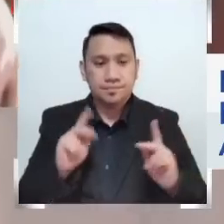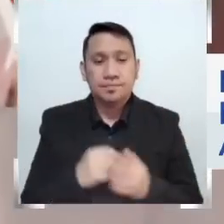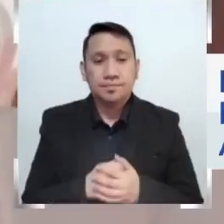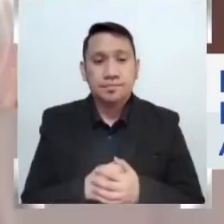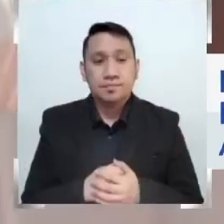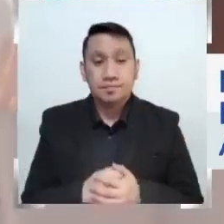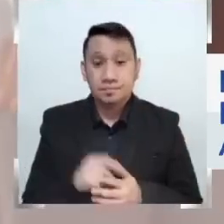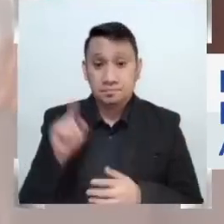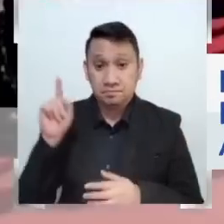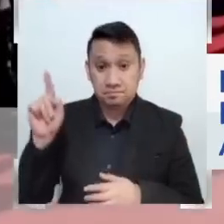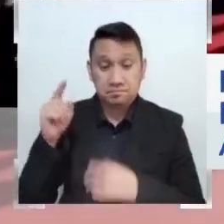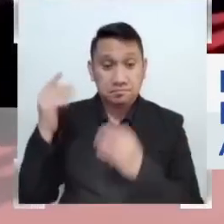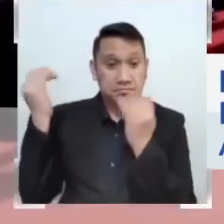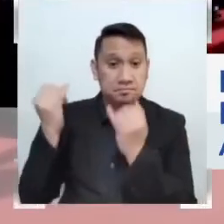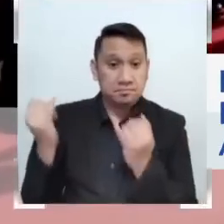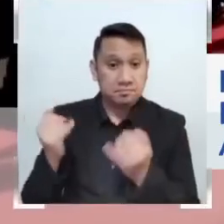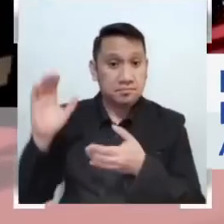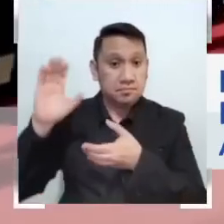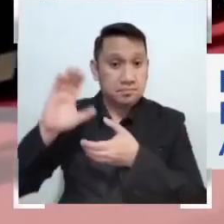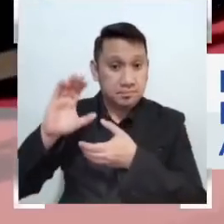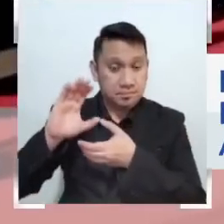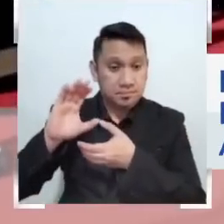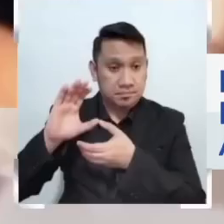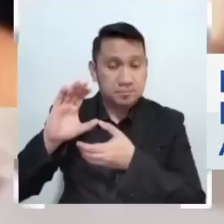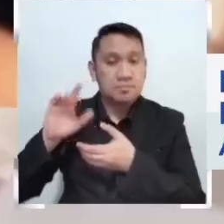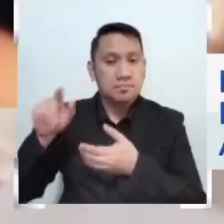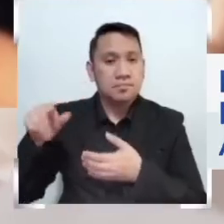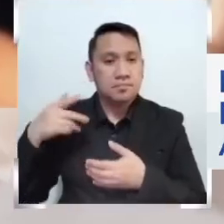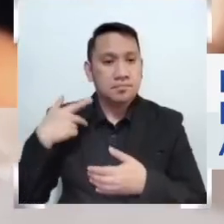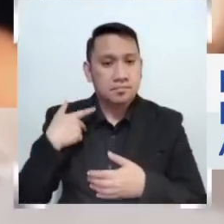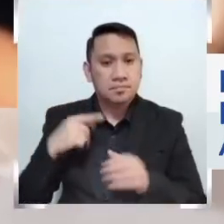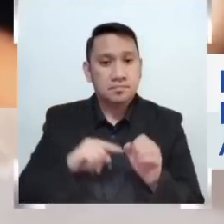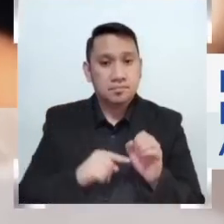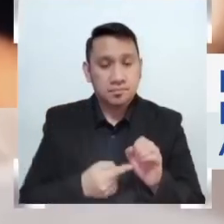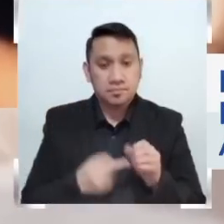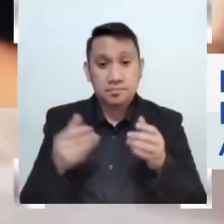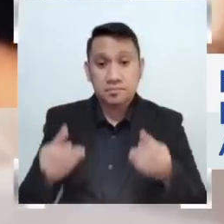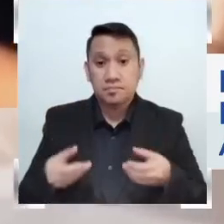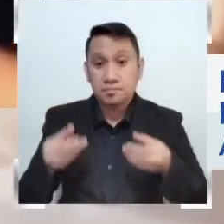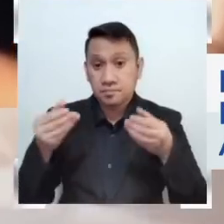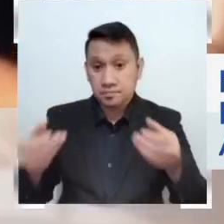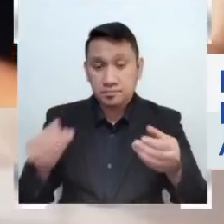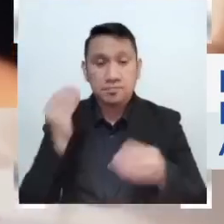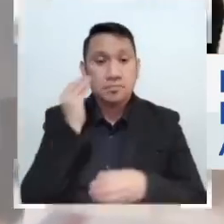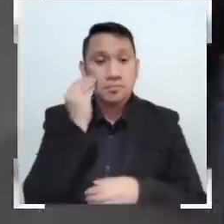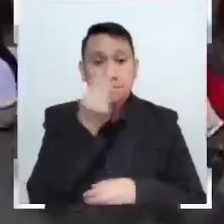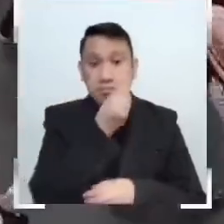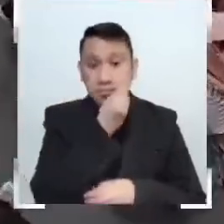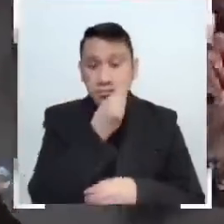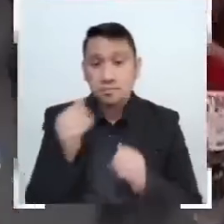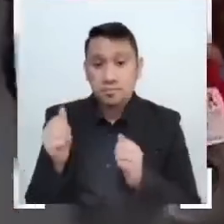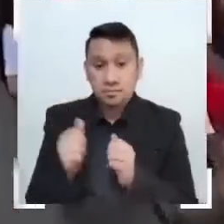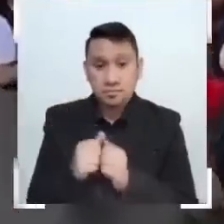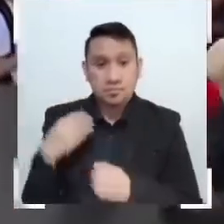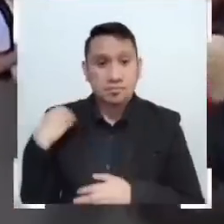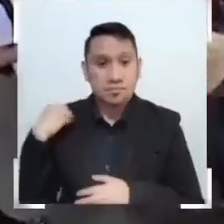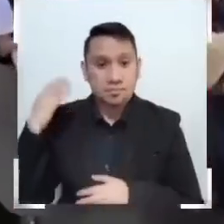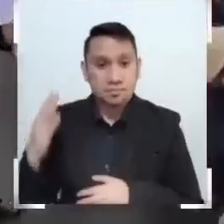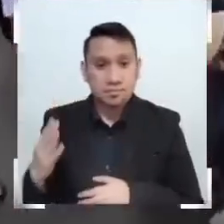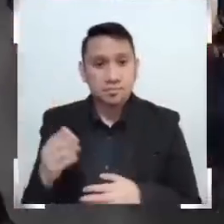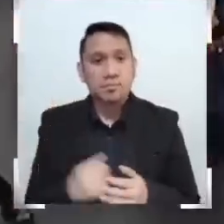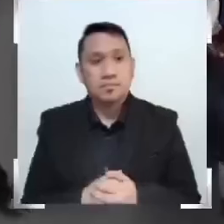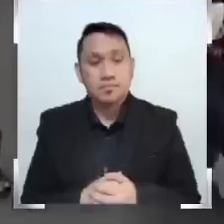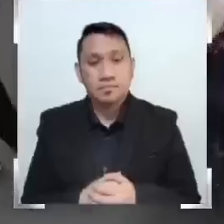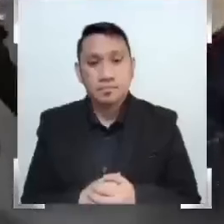Andres Bonifacio sa Caloocan, pinangunahan ng Pangulo ngayong araw ang pag-aalay ng bulaklak kasama ang ilang opisyal.